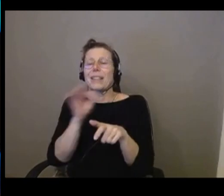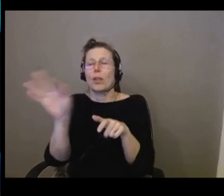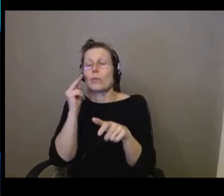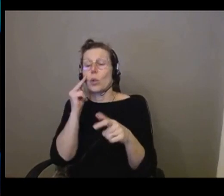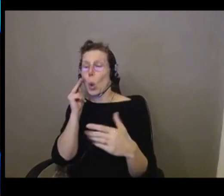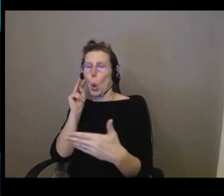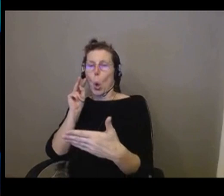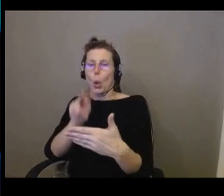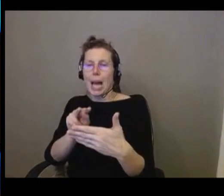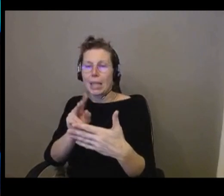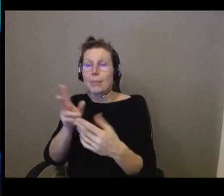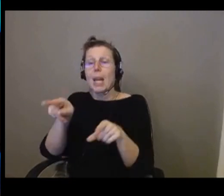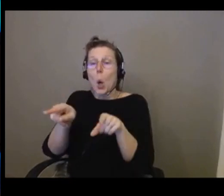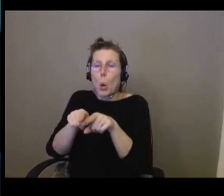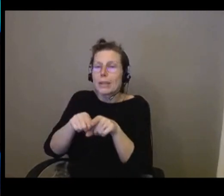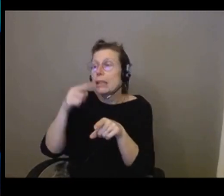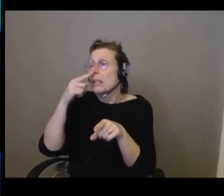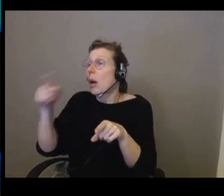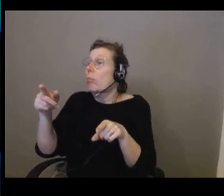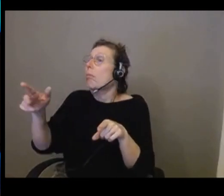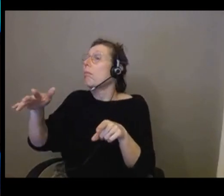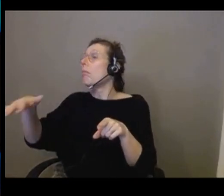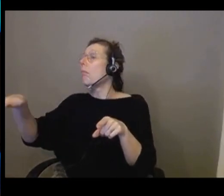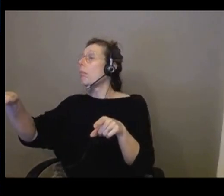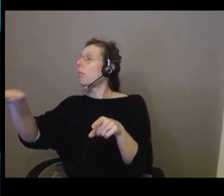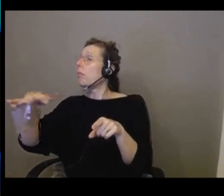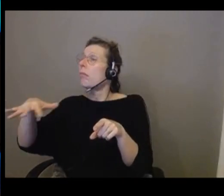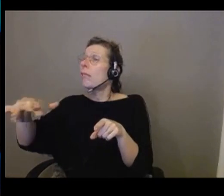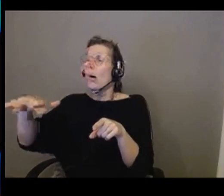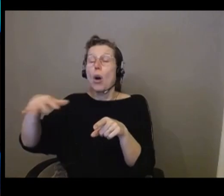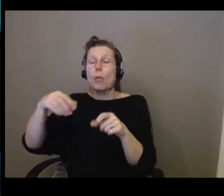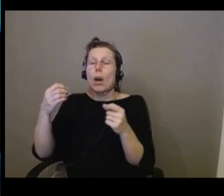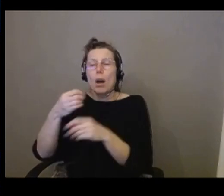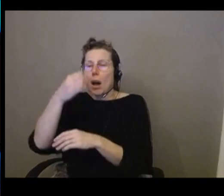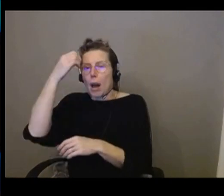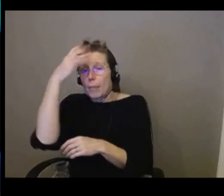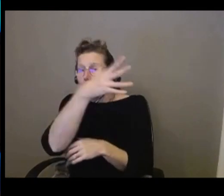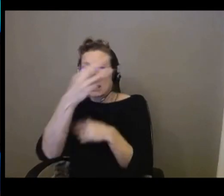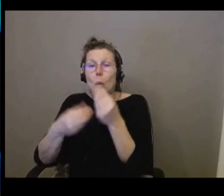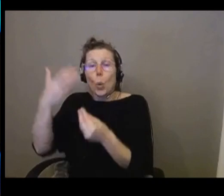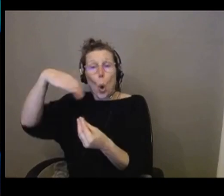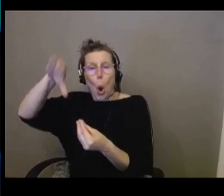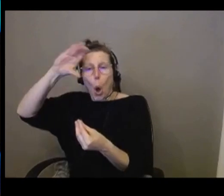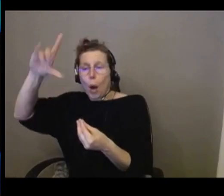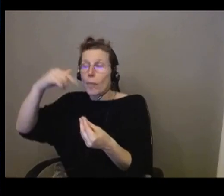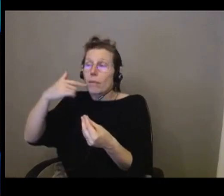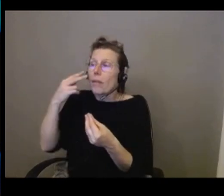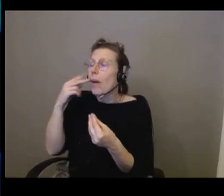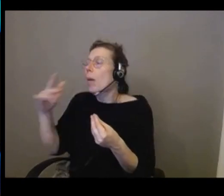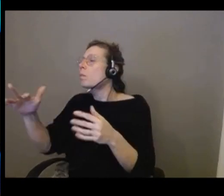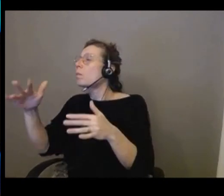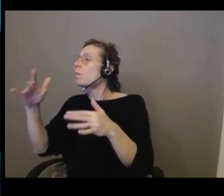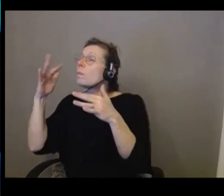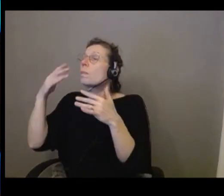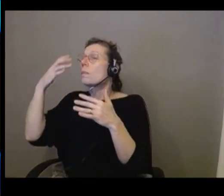qui se passe d'intéressant outre-Atlantique ou dans l'Europe. Et du coup, je crois que là,